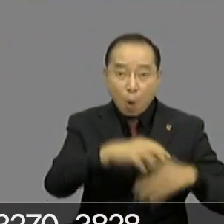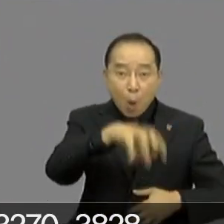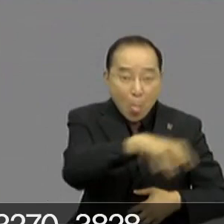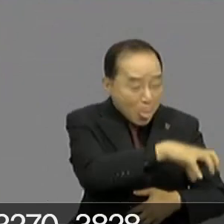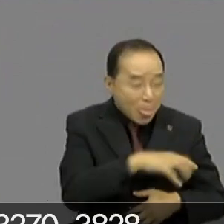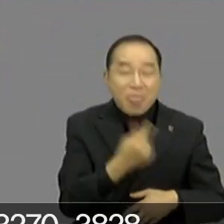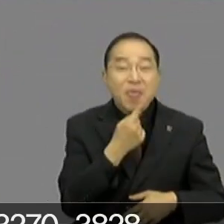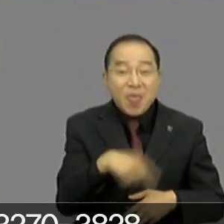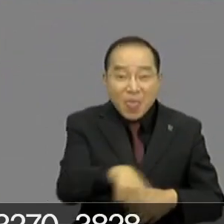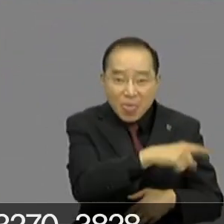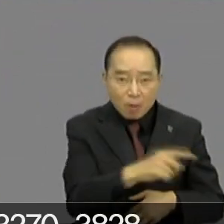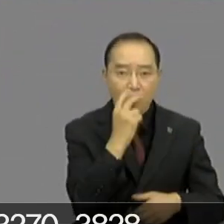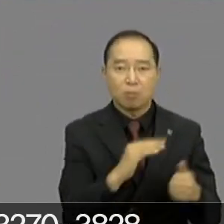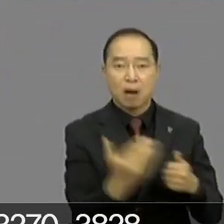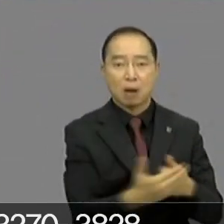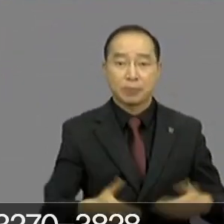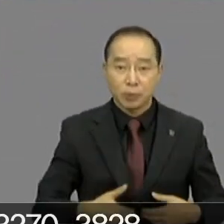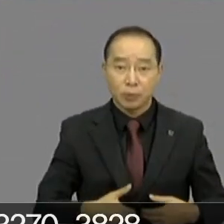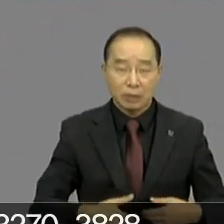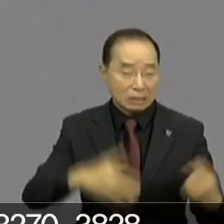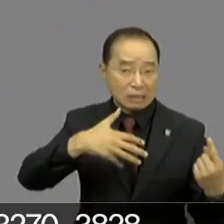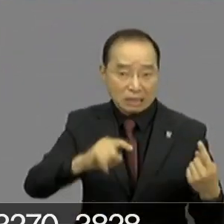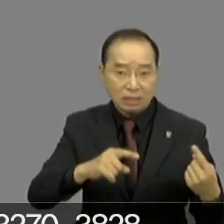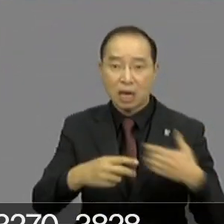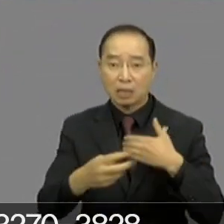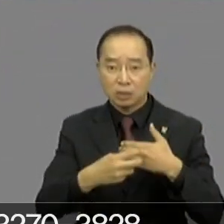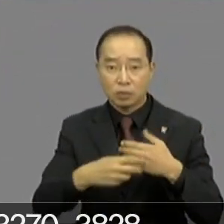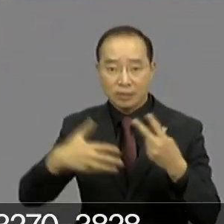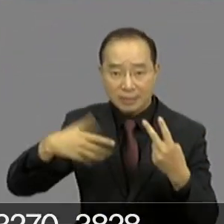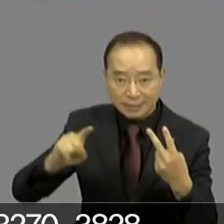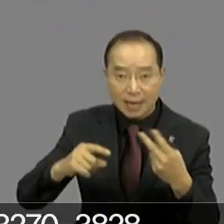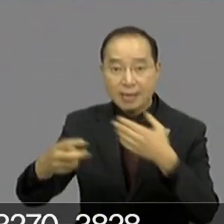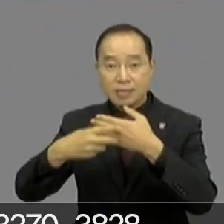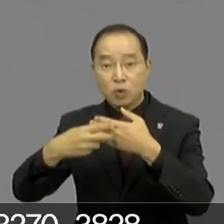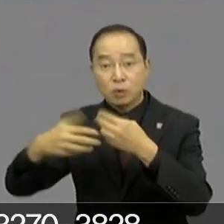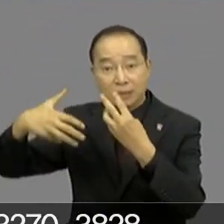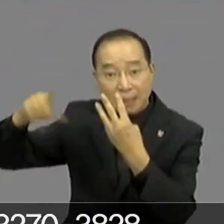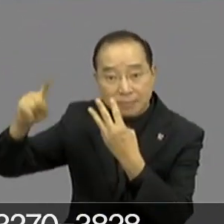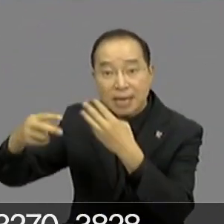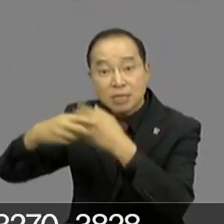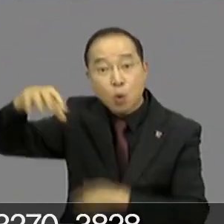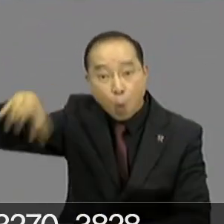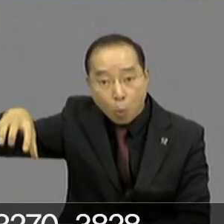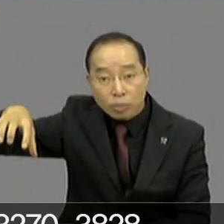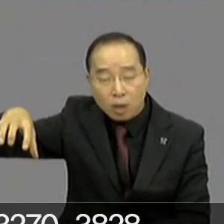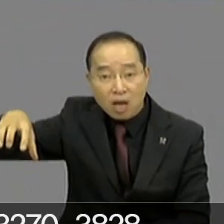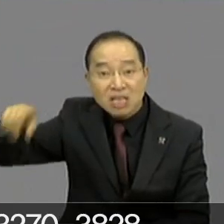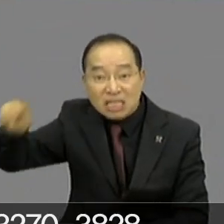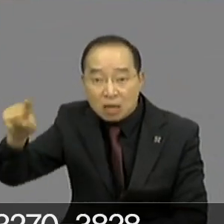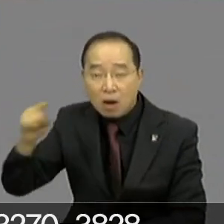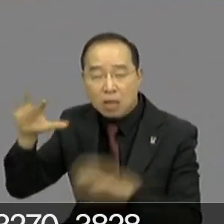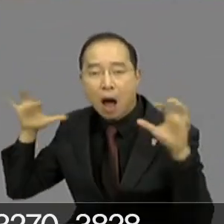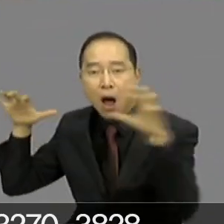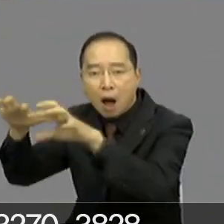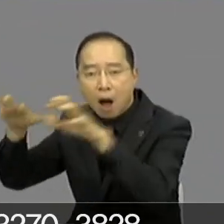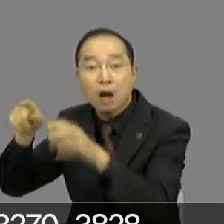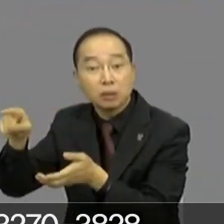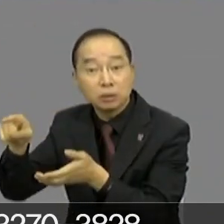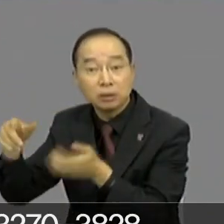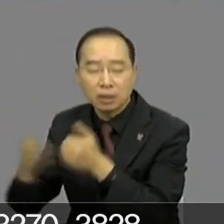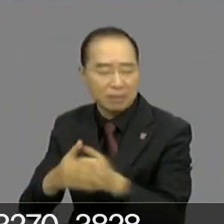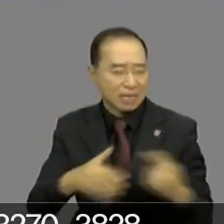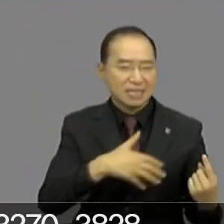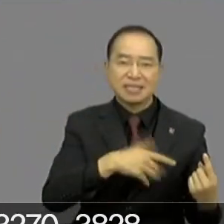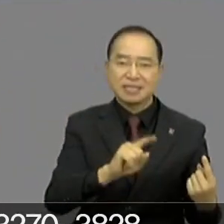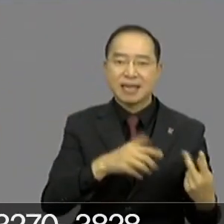하고 1차 진료기관 2차 진료기관 3차 진료기관 에서 지금 3차 진료기관 에 너무 몰리니 까이 서 를 1차